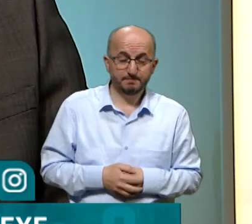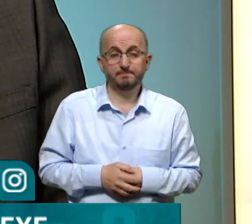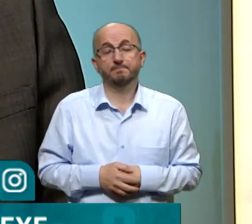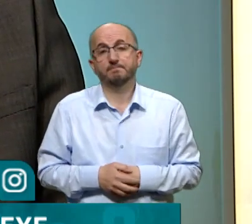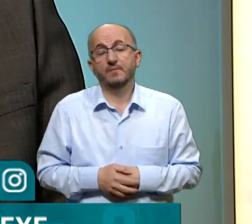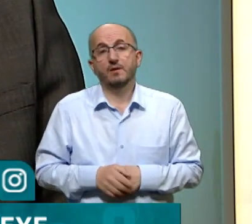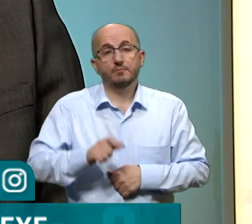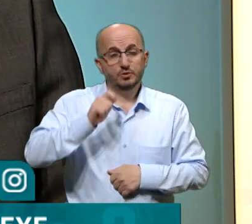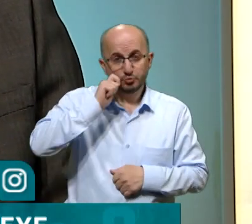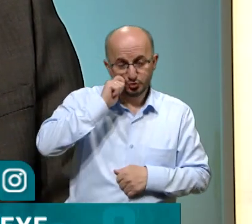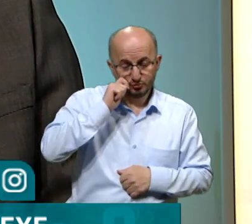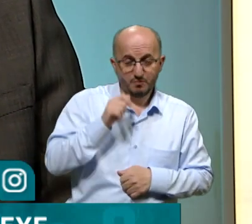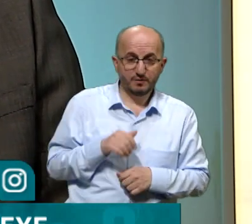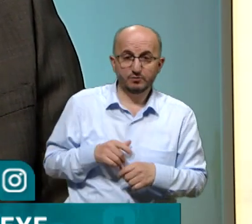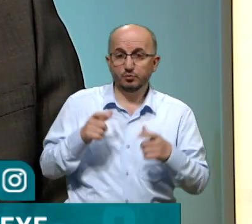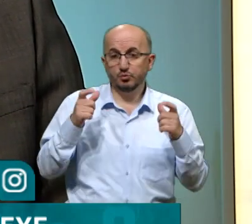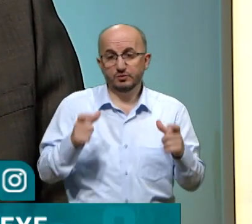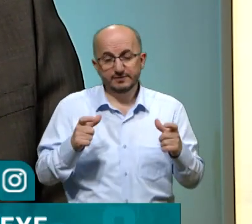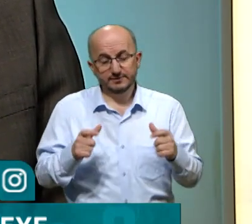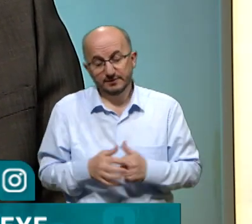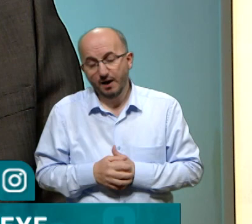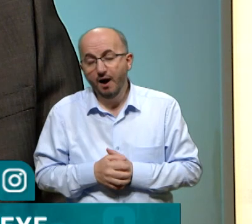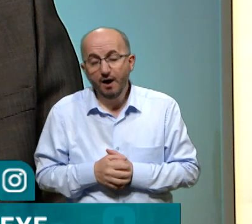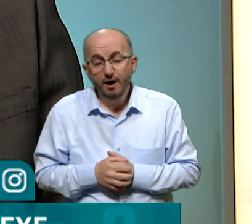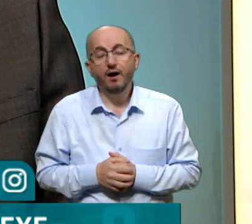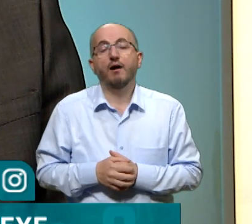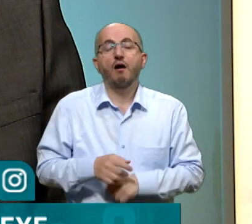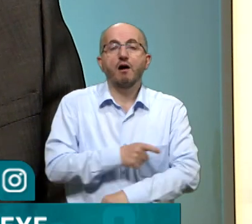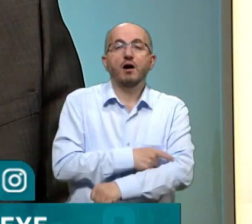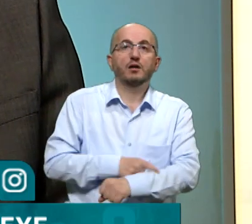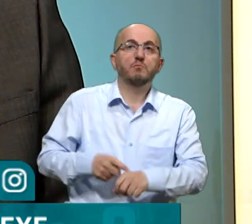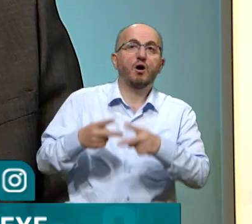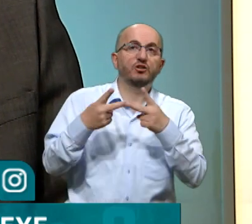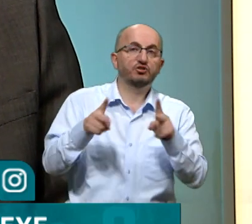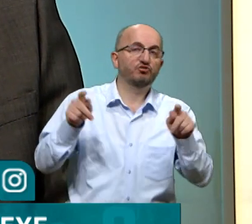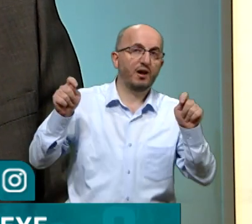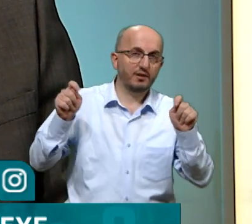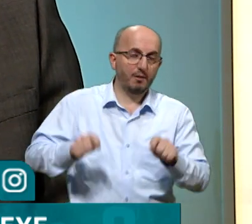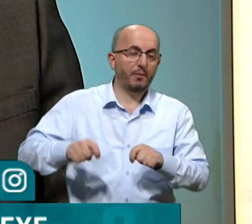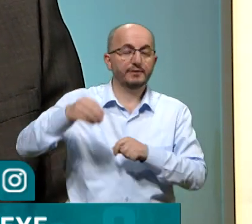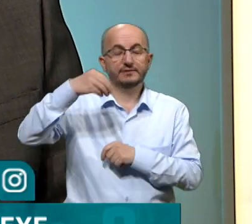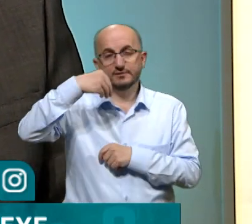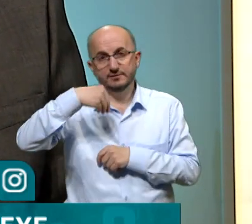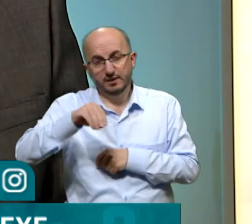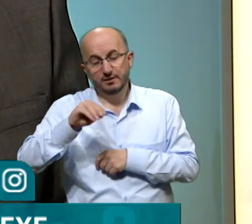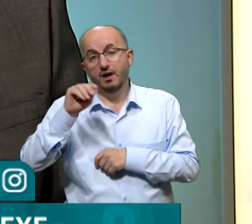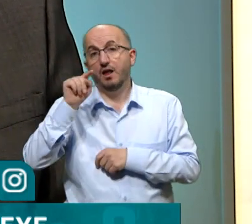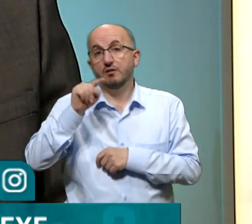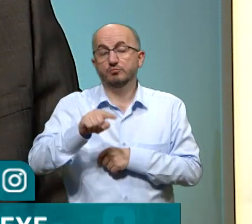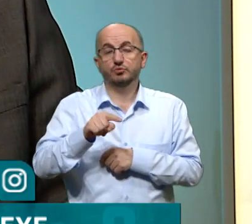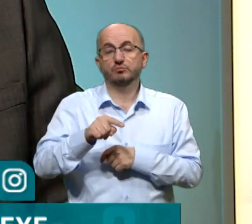Bir müslüman beldesinde Bir müslüman beldesine arama açıktan yapan açıktan satan bunu